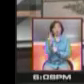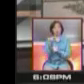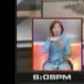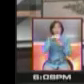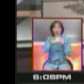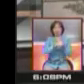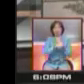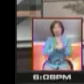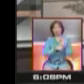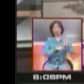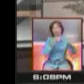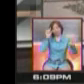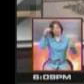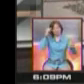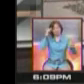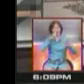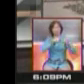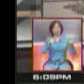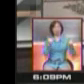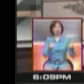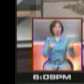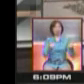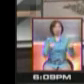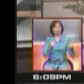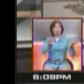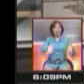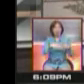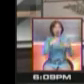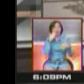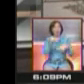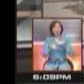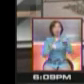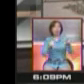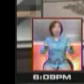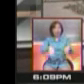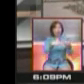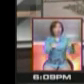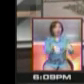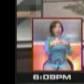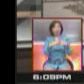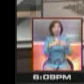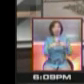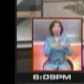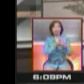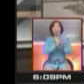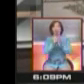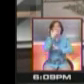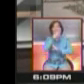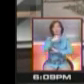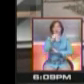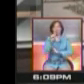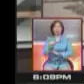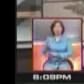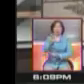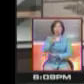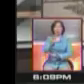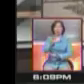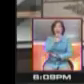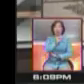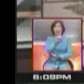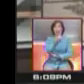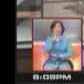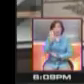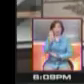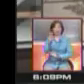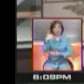tingin ng ilan, papogi lang yan dahil tsempong-tsempo ang pagpapaganda sa gagawing summit ng Asian Development Bank sa bansa.